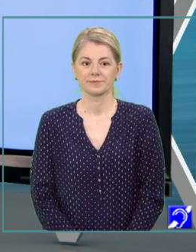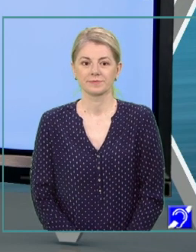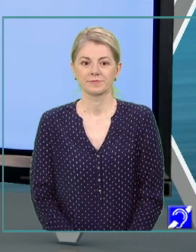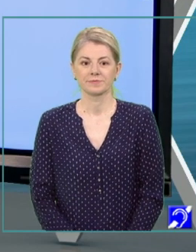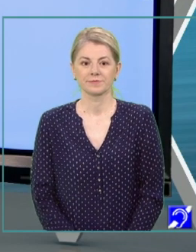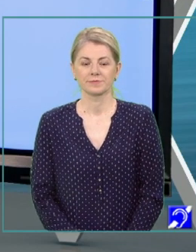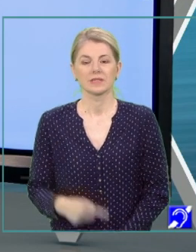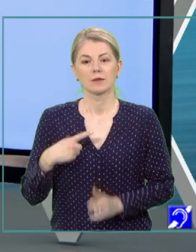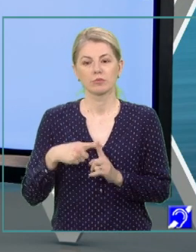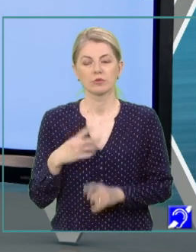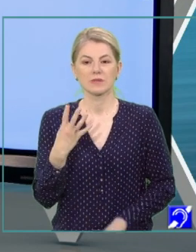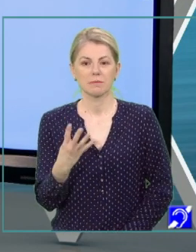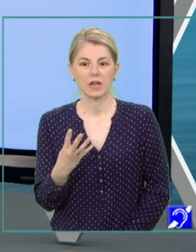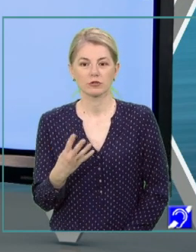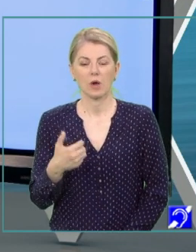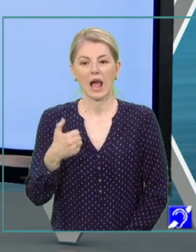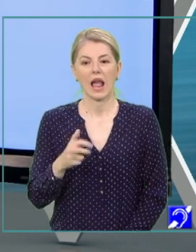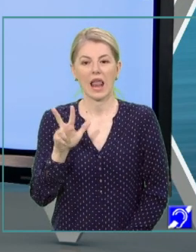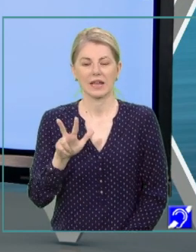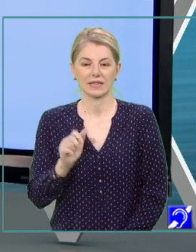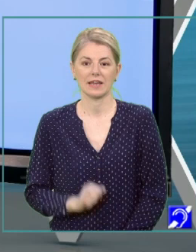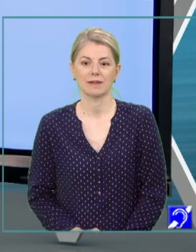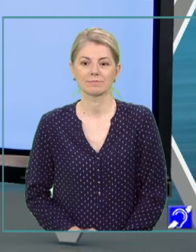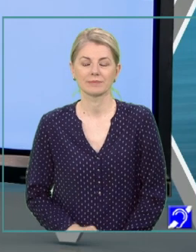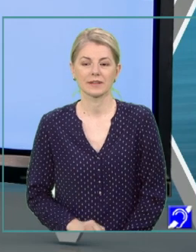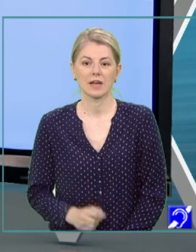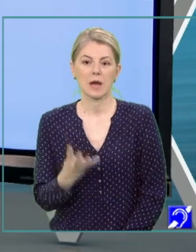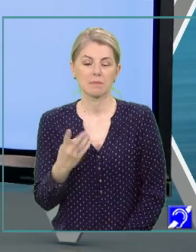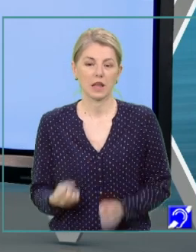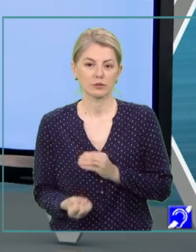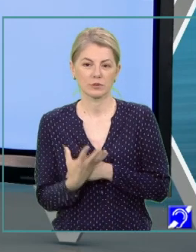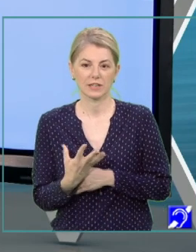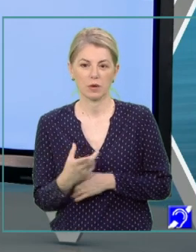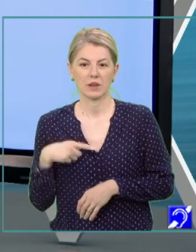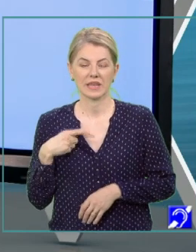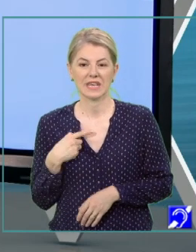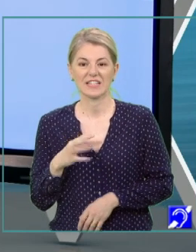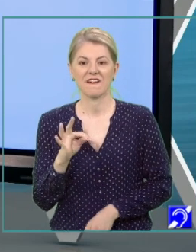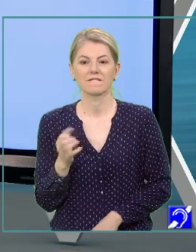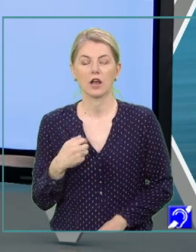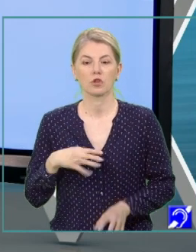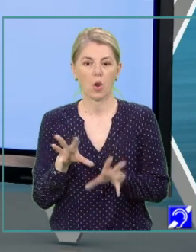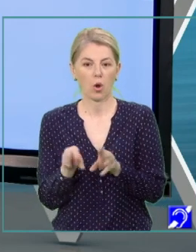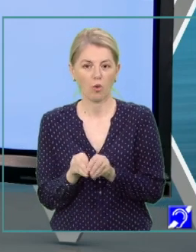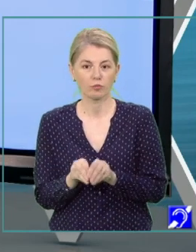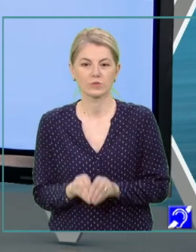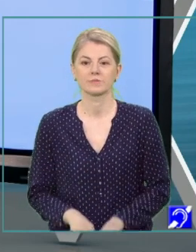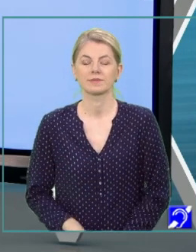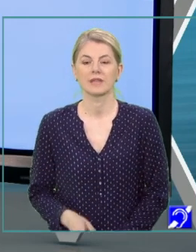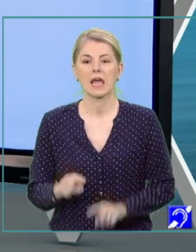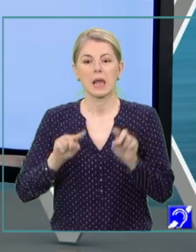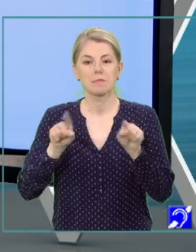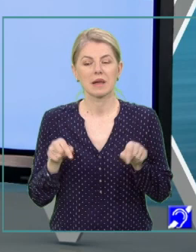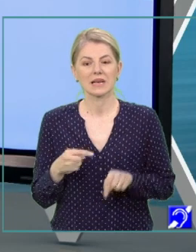treia plus 4 ori A la a treia. 4 din nou este factor comun, acest 4, pe